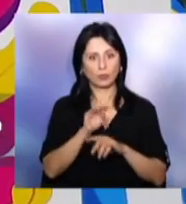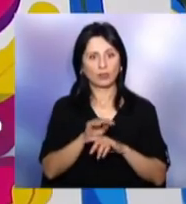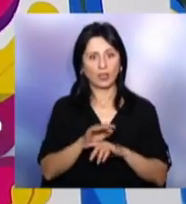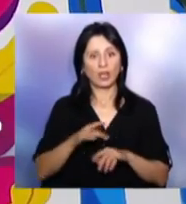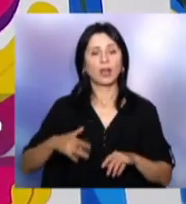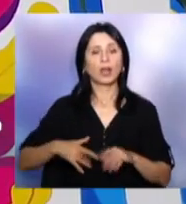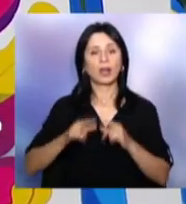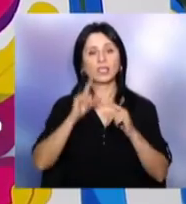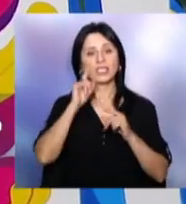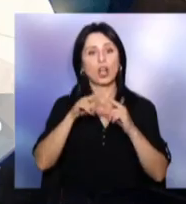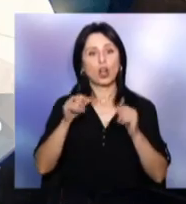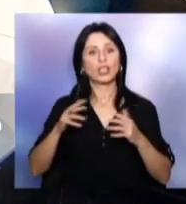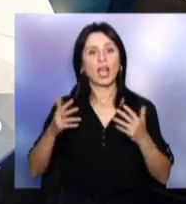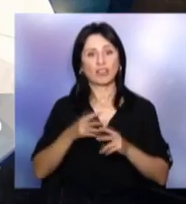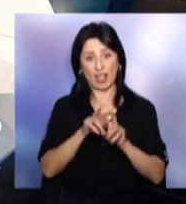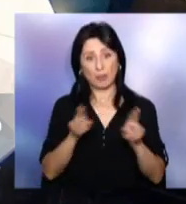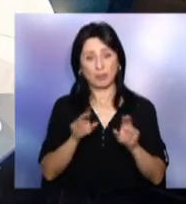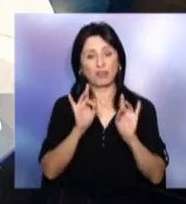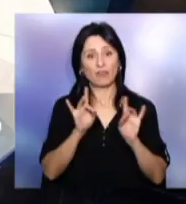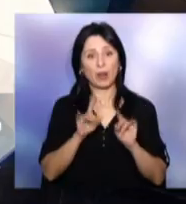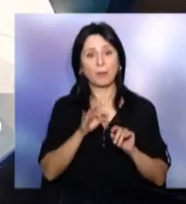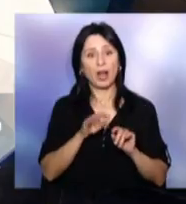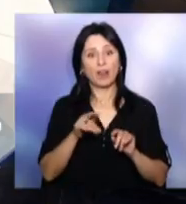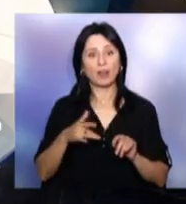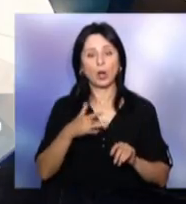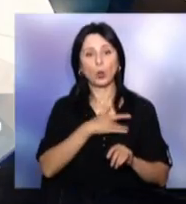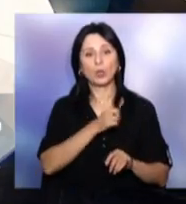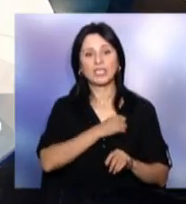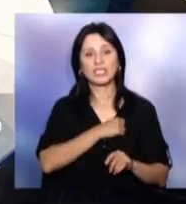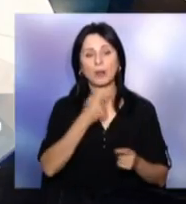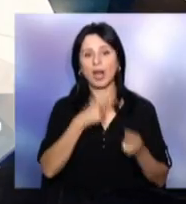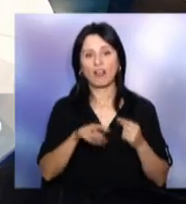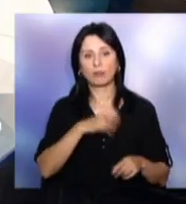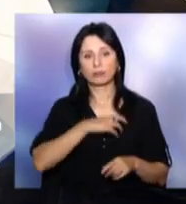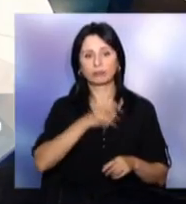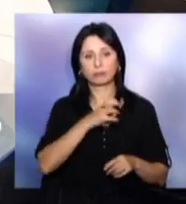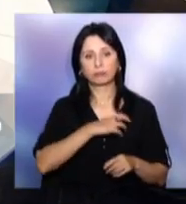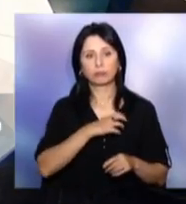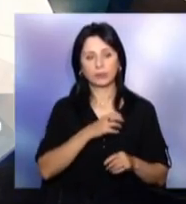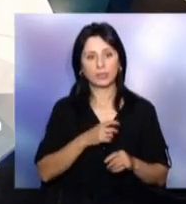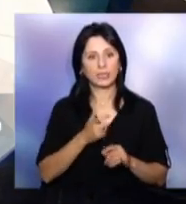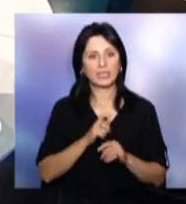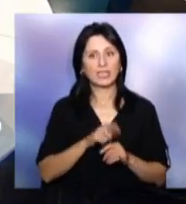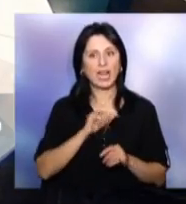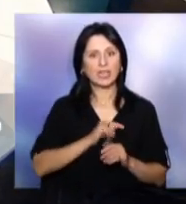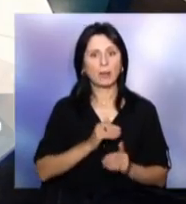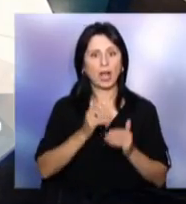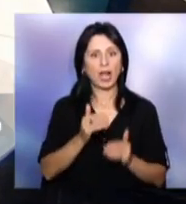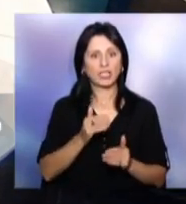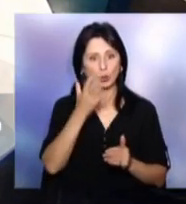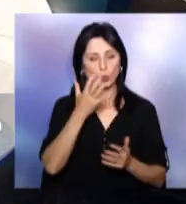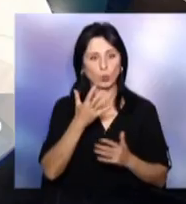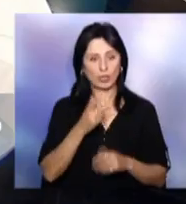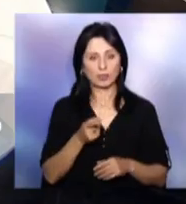ნაღვლის ბუშტის ანთებასაც ეს ახასიათებს, მაგრამ აქ შეიძლება იყოს გულისცემის განსხვავებული მერყეობა, ძალიან დამახასიათებელი